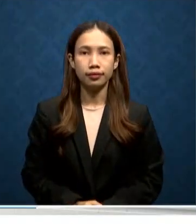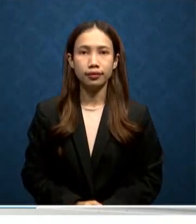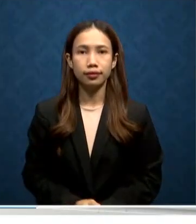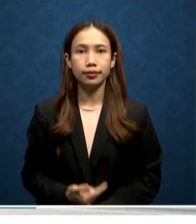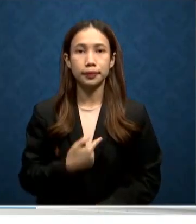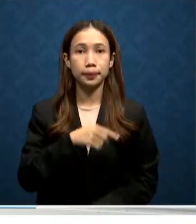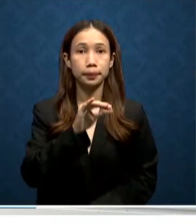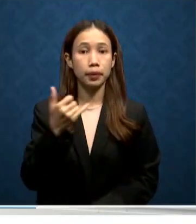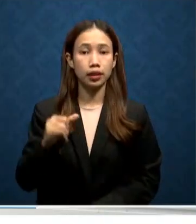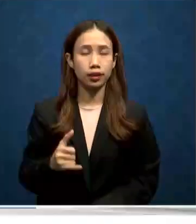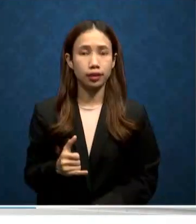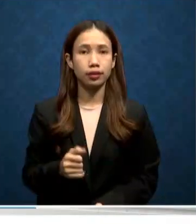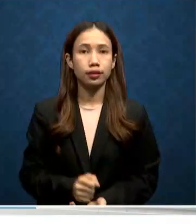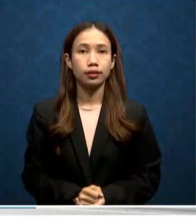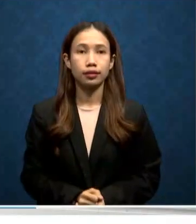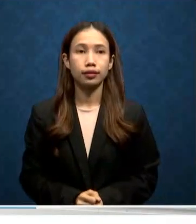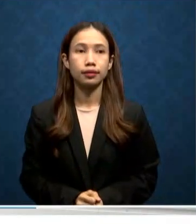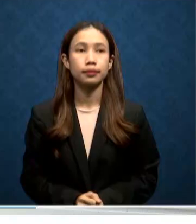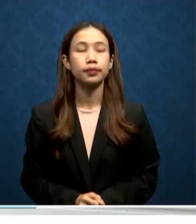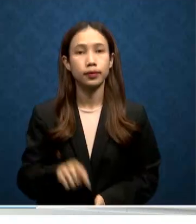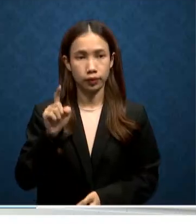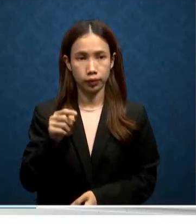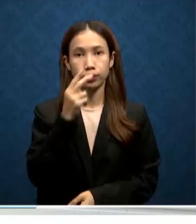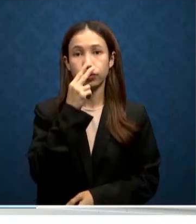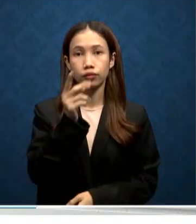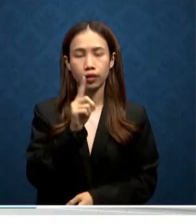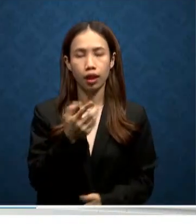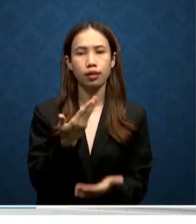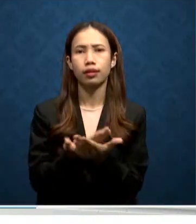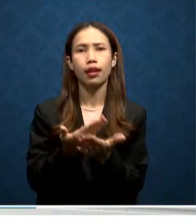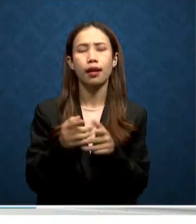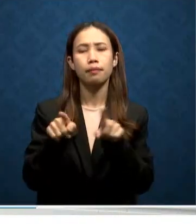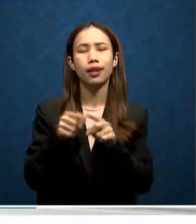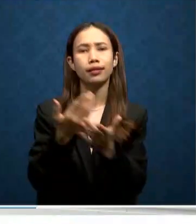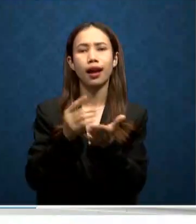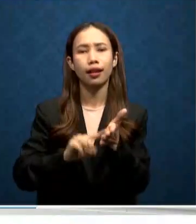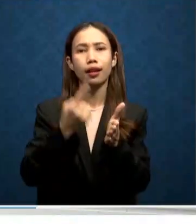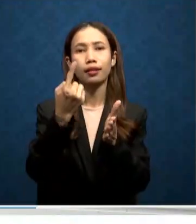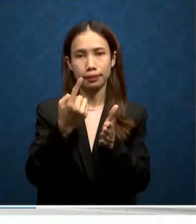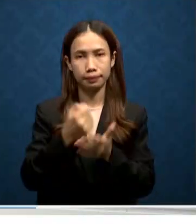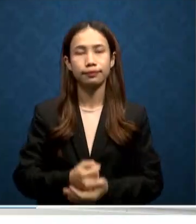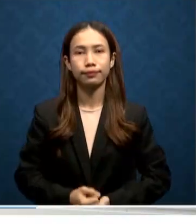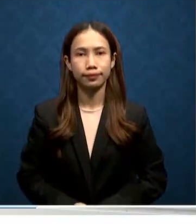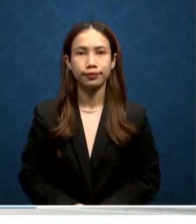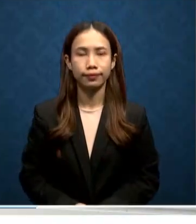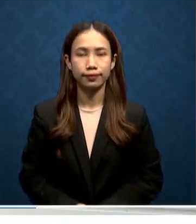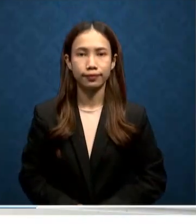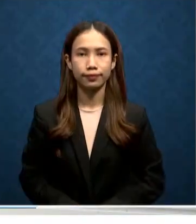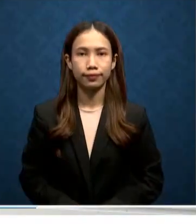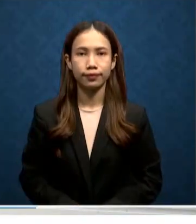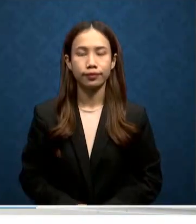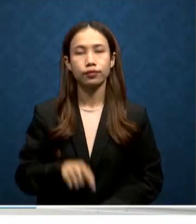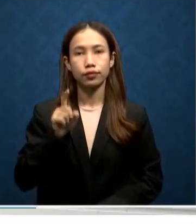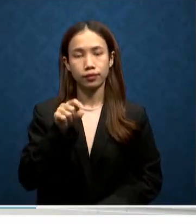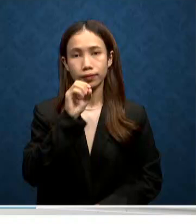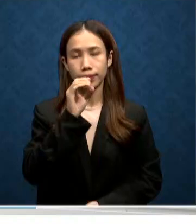ครับเราก็ต้องส่วนใหญ่ก็จะได้ราคาทุนไปหมายถึงราคาเริ่มต้นนะครับอันนี้ก็ก็ต้องขอ